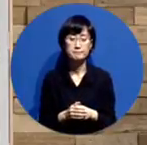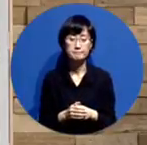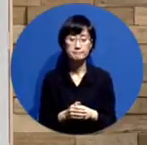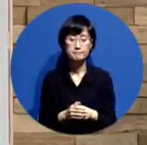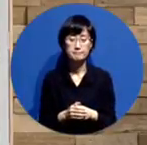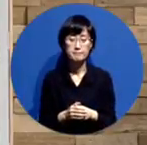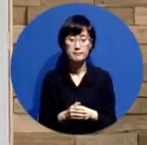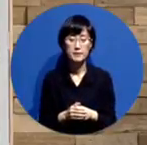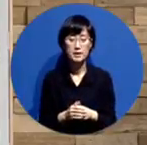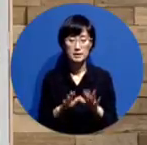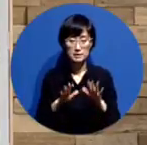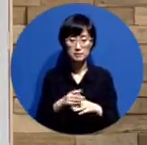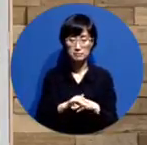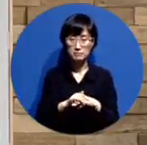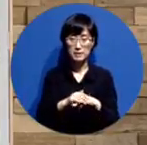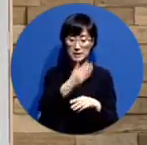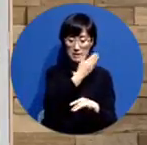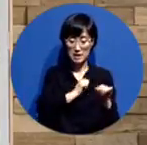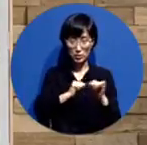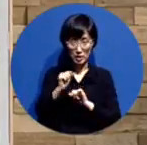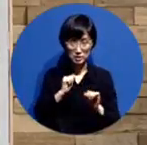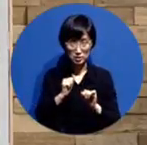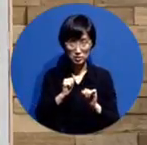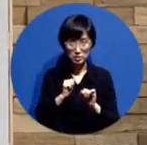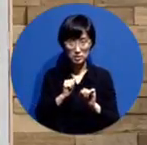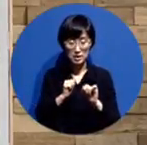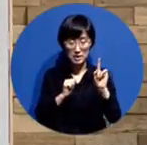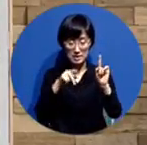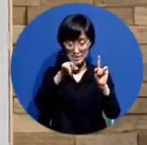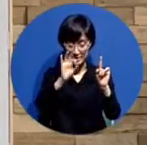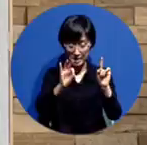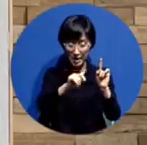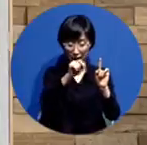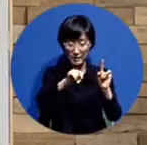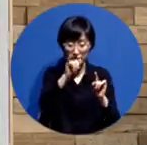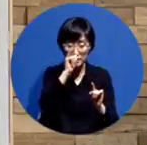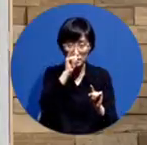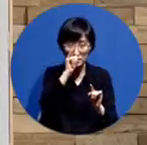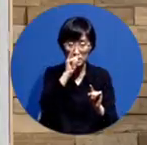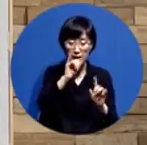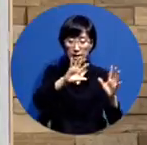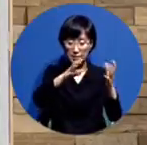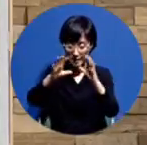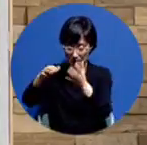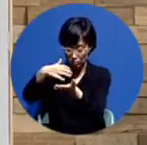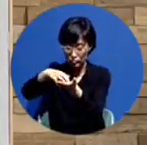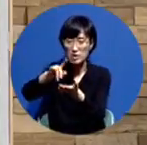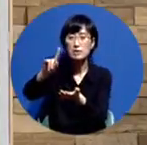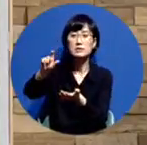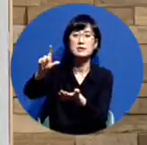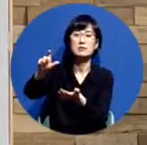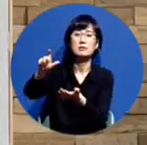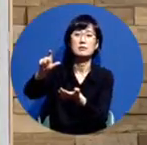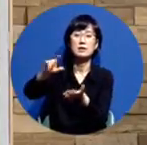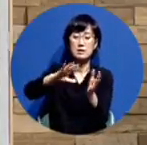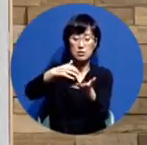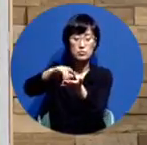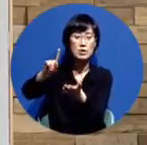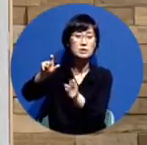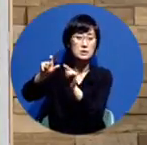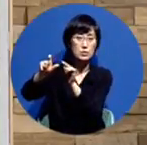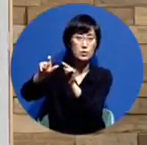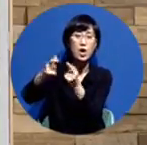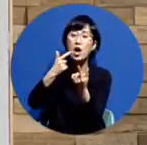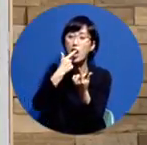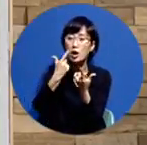个祝福。 열다섯나라에서온나간애들 就是十五个国家过来的人。 그속에는하나님이준비하신사람들입니다 在这个当中有神准备的人。 하나님이